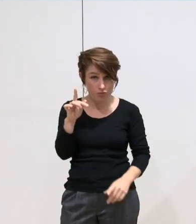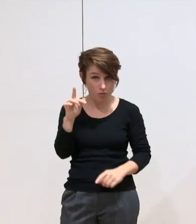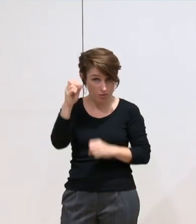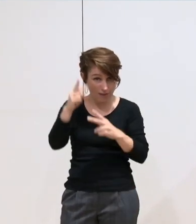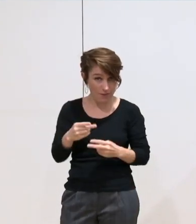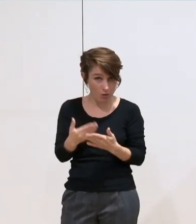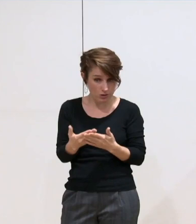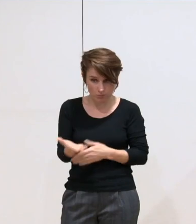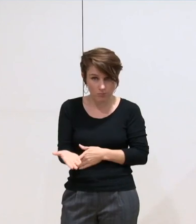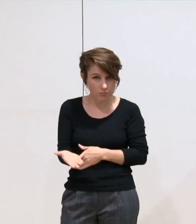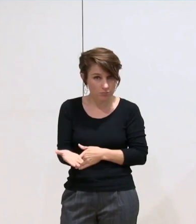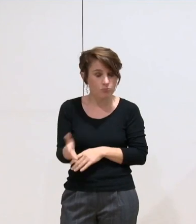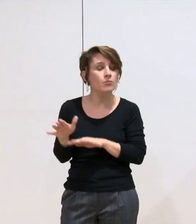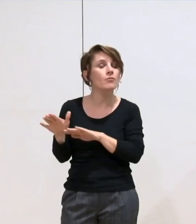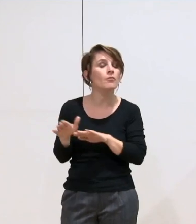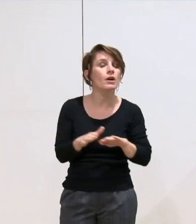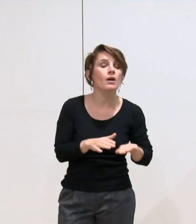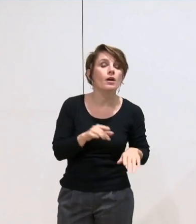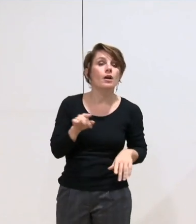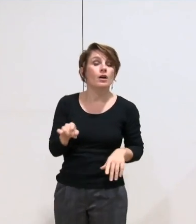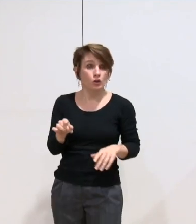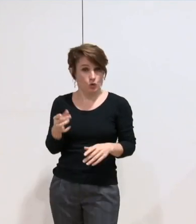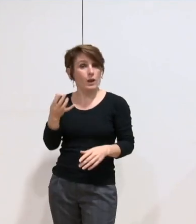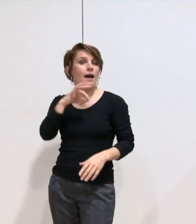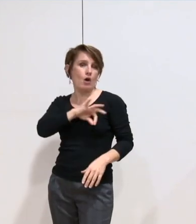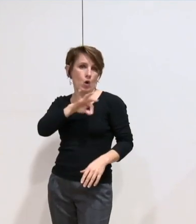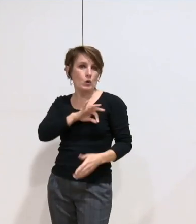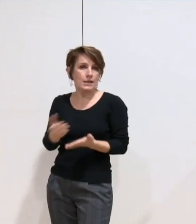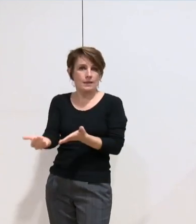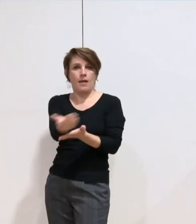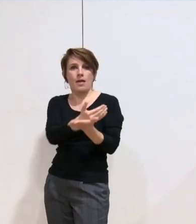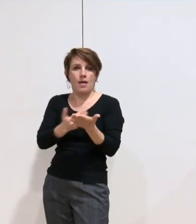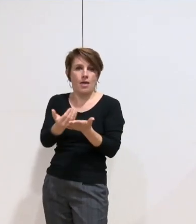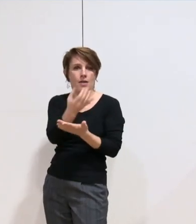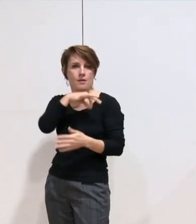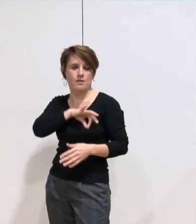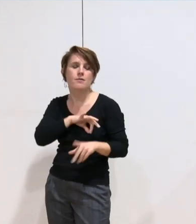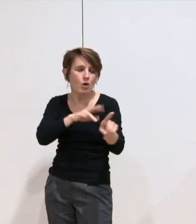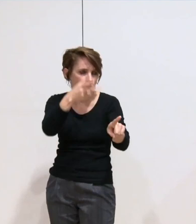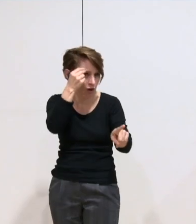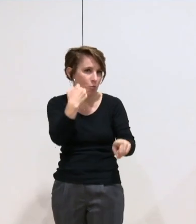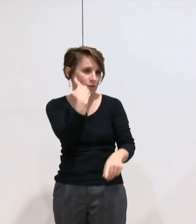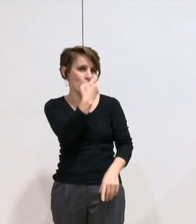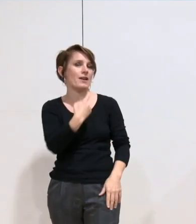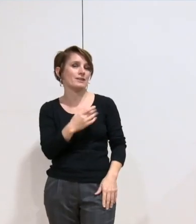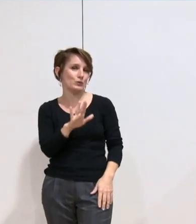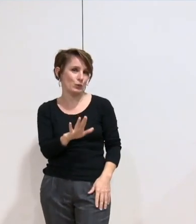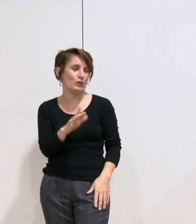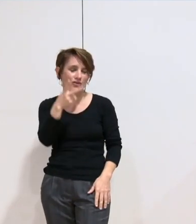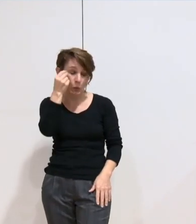En ce qui concerne le fait que ces recettes rentrent, parce que j'ai bien compris votre remarque sur le fait